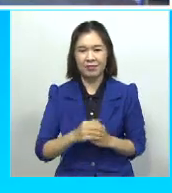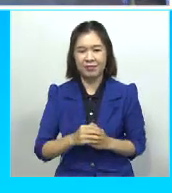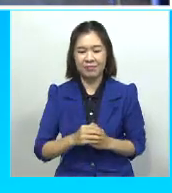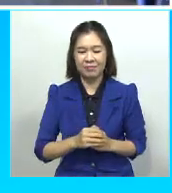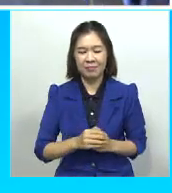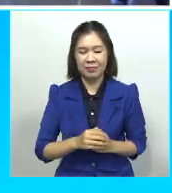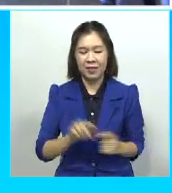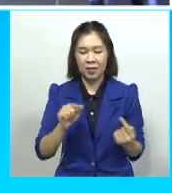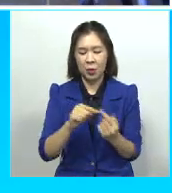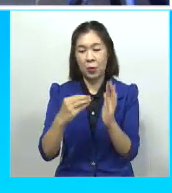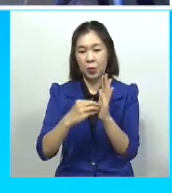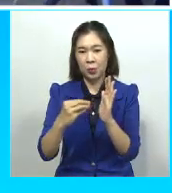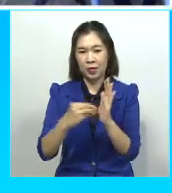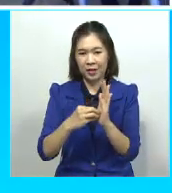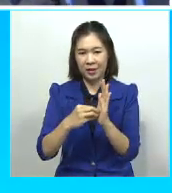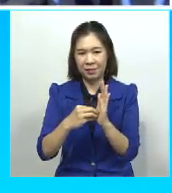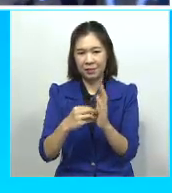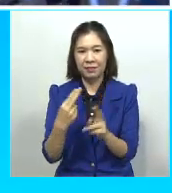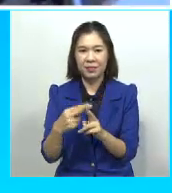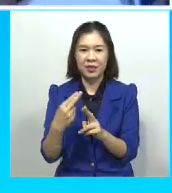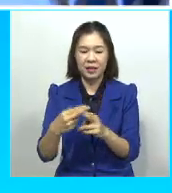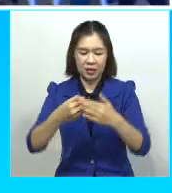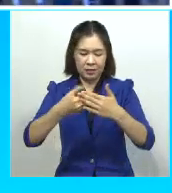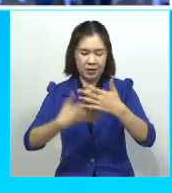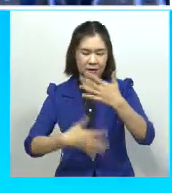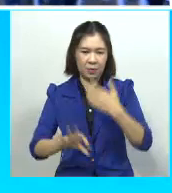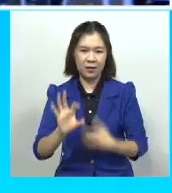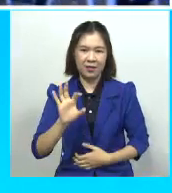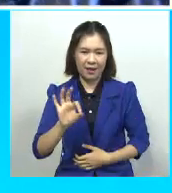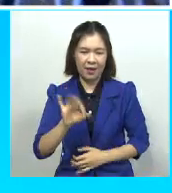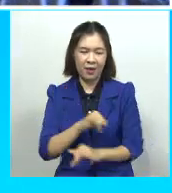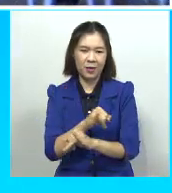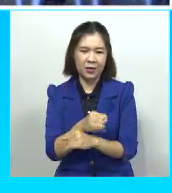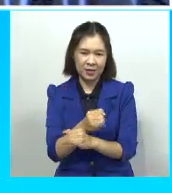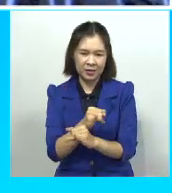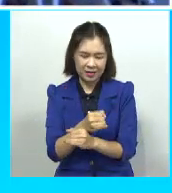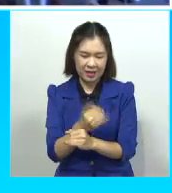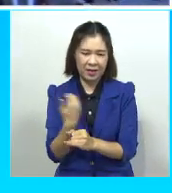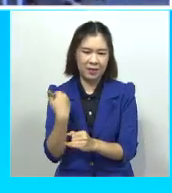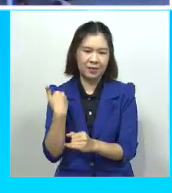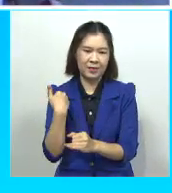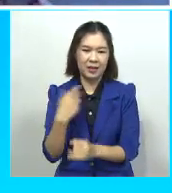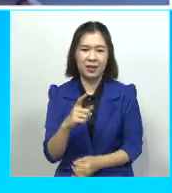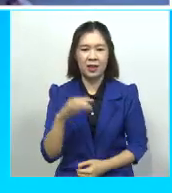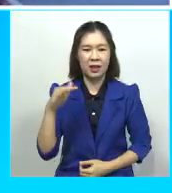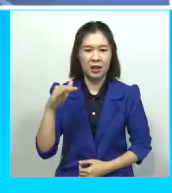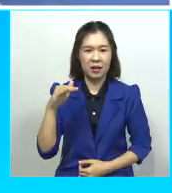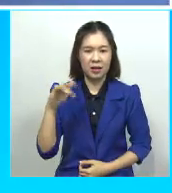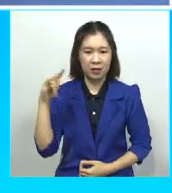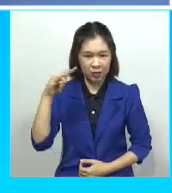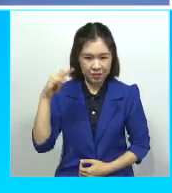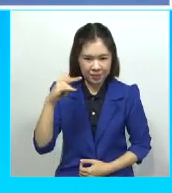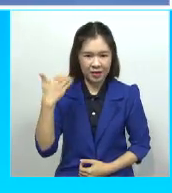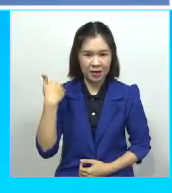9พื้นที่ทั่วกรุงเทพนะครับได้แก่บางขุนเทียนสีลมจตุจักรเยาวราชดอนเมืองเจริญนครเจริญกรุงส